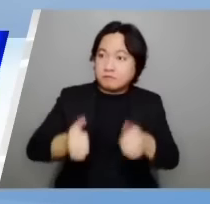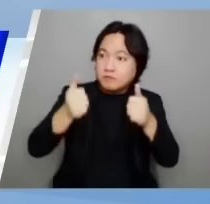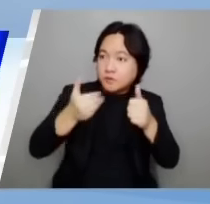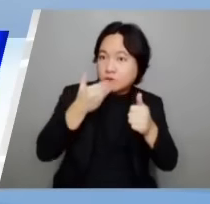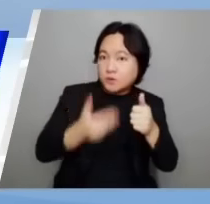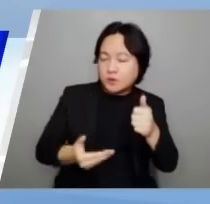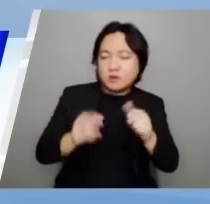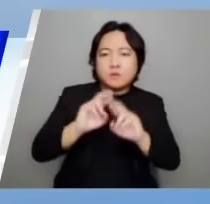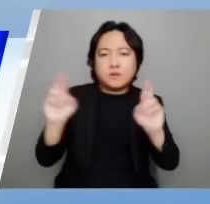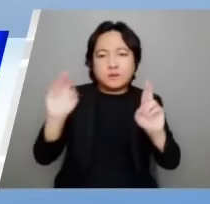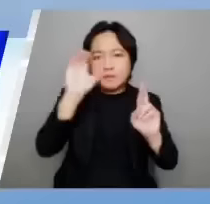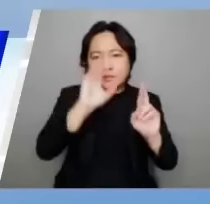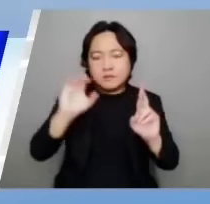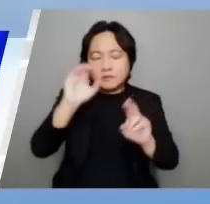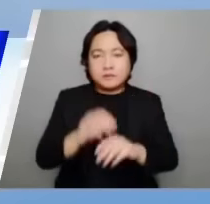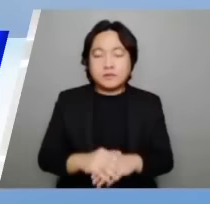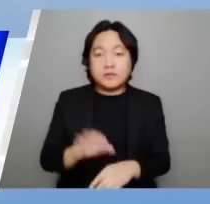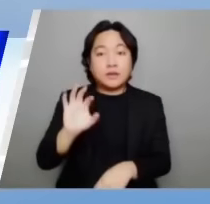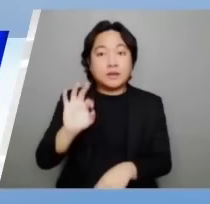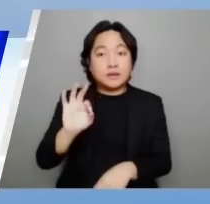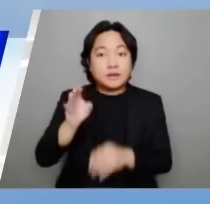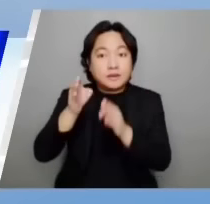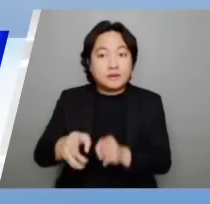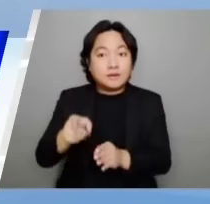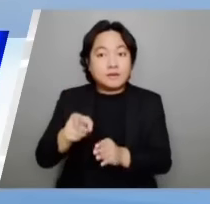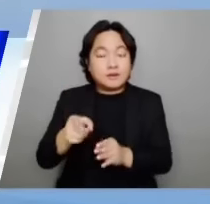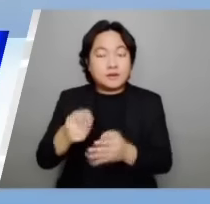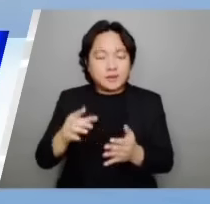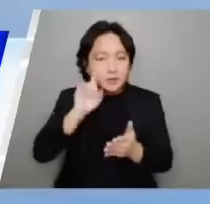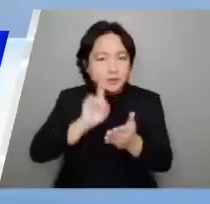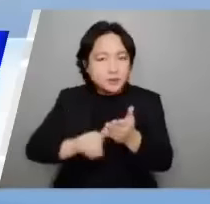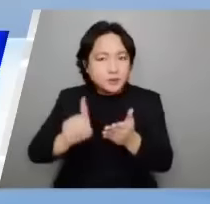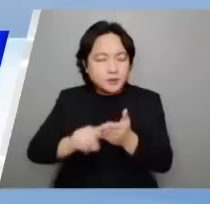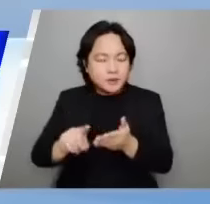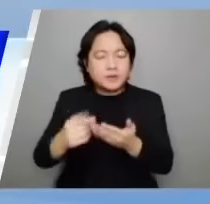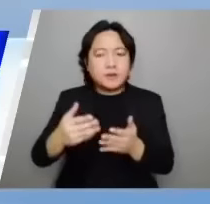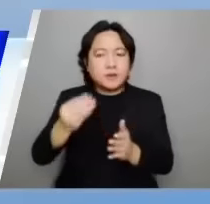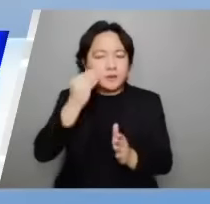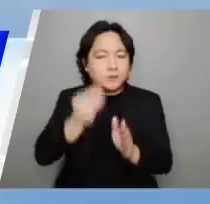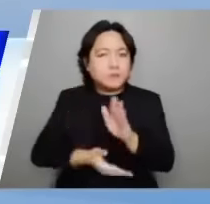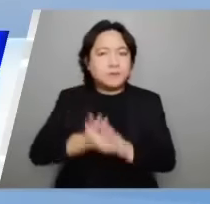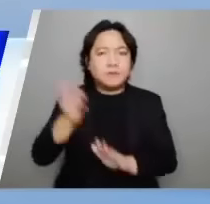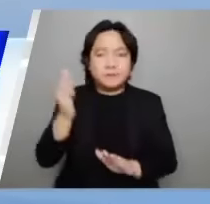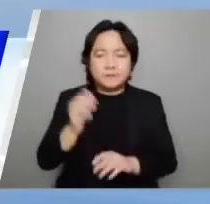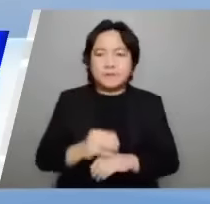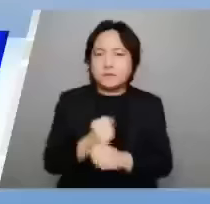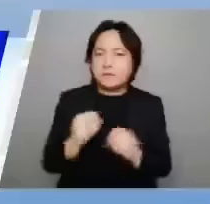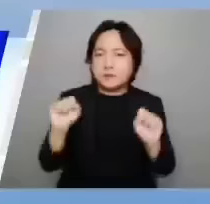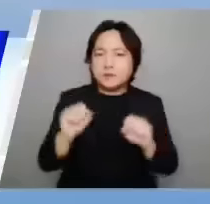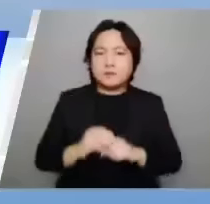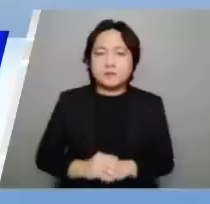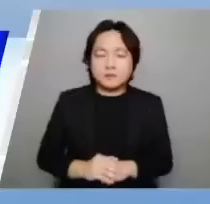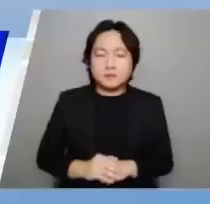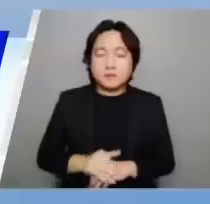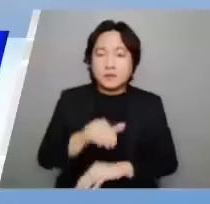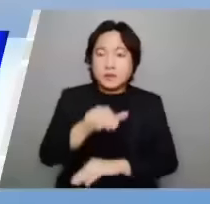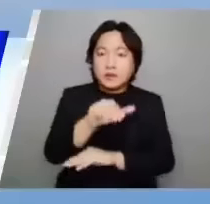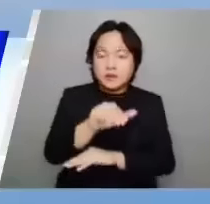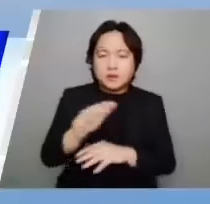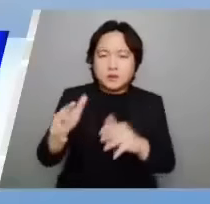sa medical check-up, nakauwi na raw ang siyam na manging isda. Nitong hapon, ulan na may kasamang malakas na hangin ang naranasan sa